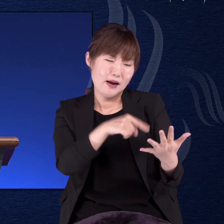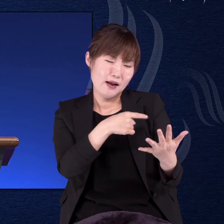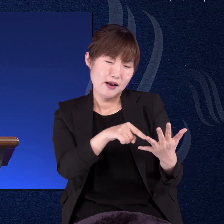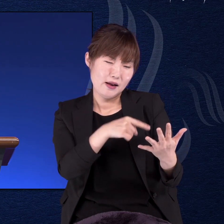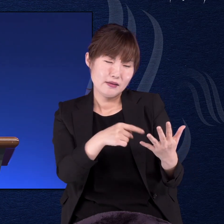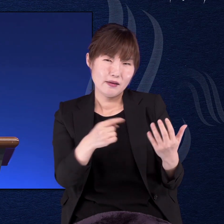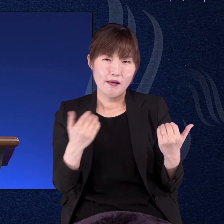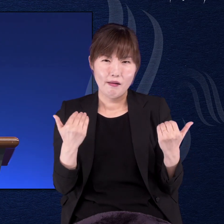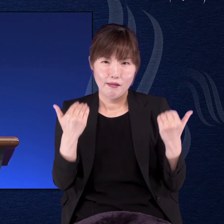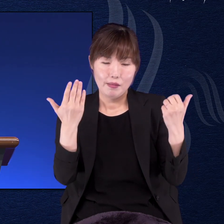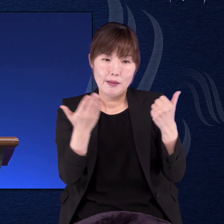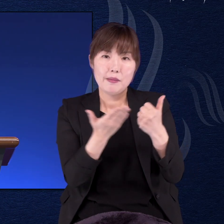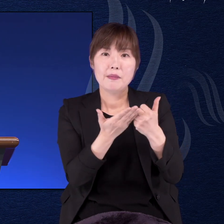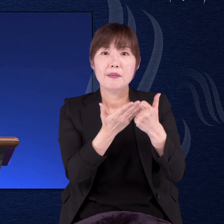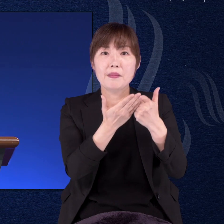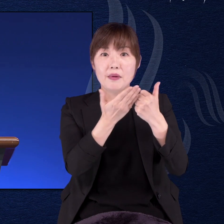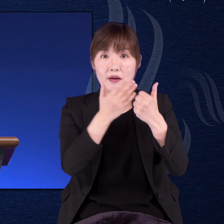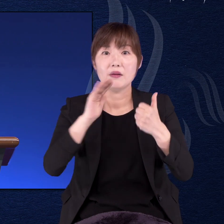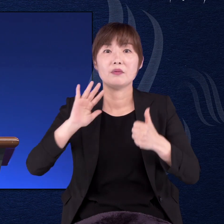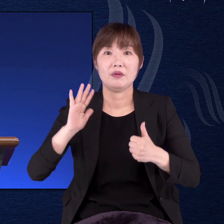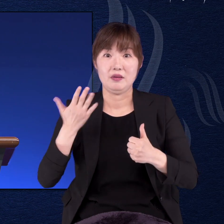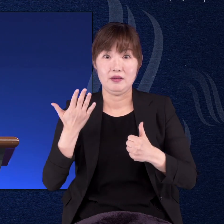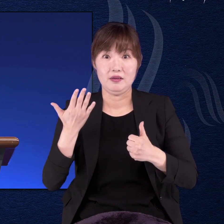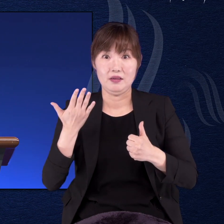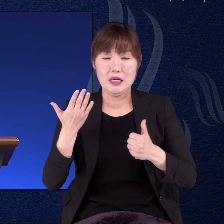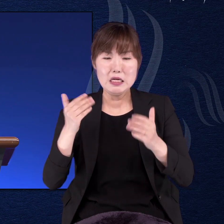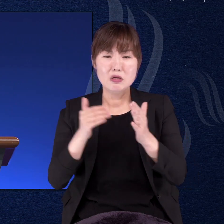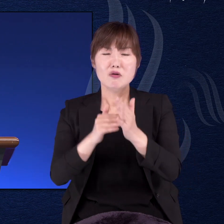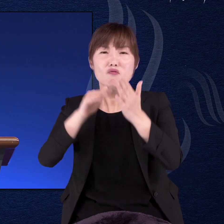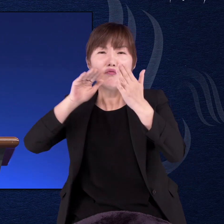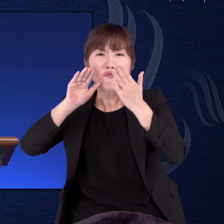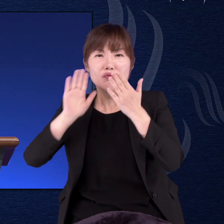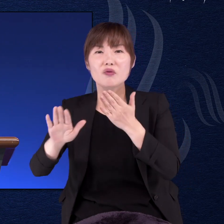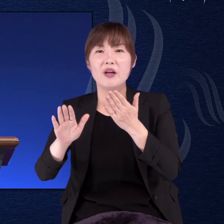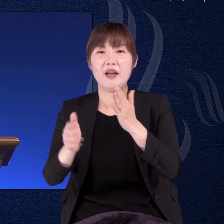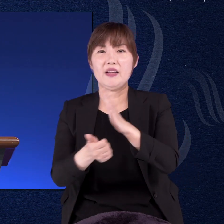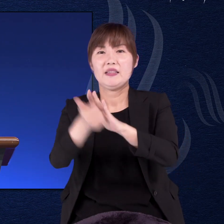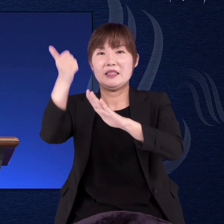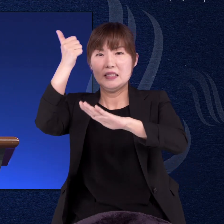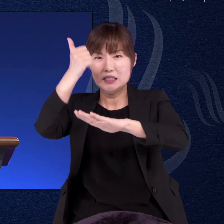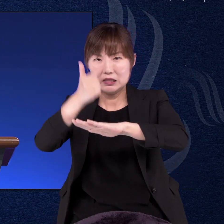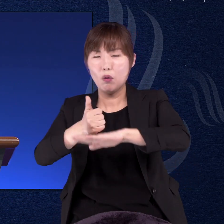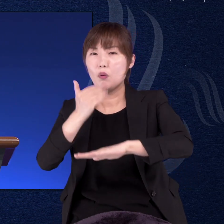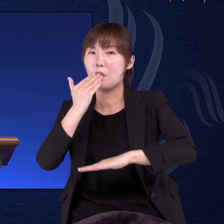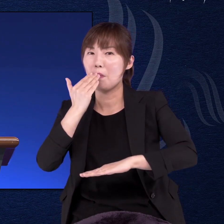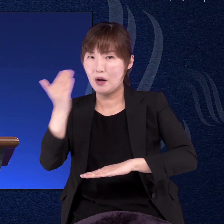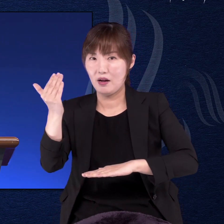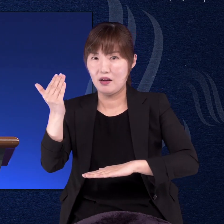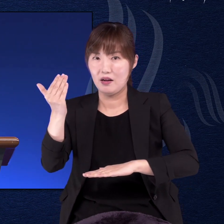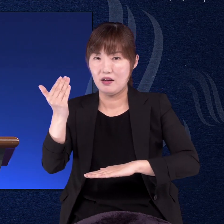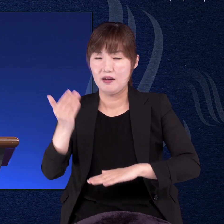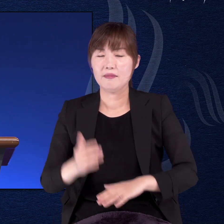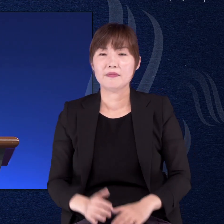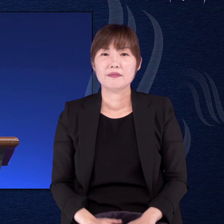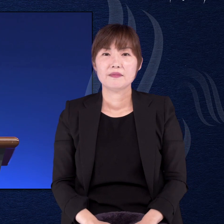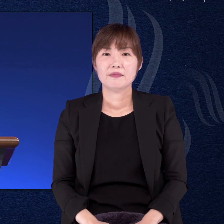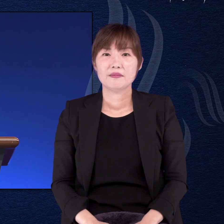그래야 진짜 성공할 수 있는 거예요. 그 세 가지를 갖추게 우리는 만들어줘야죠.